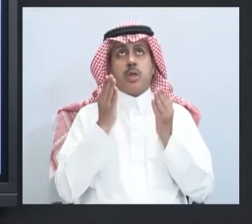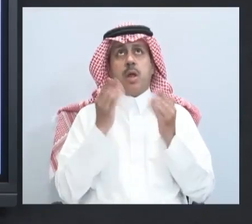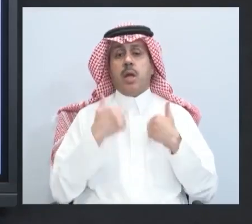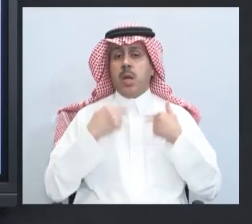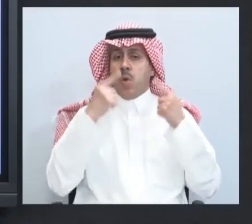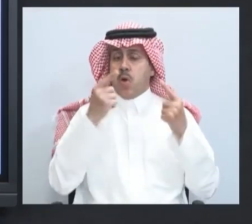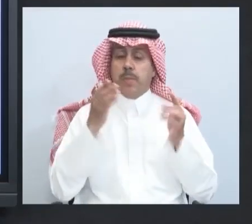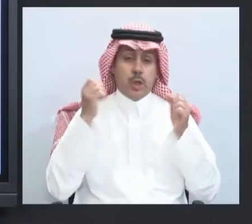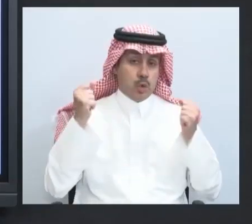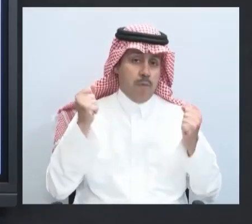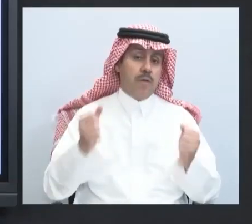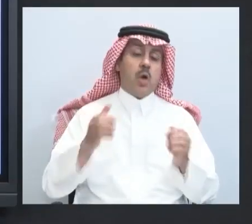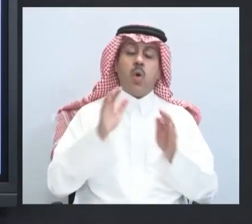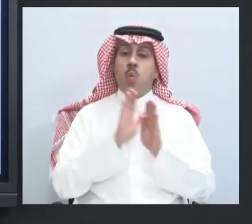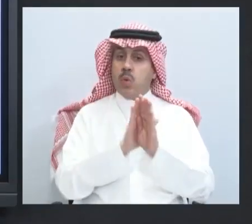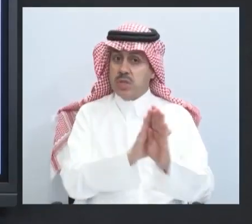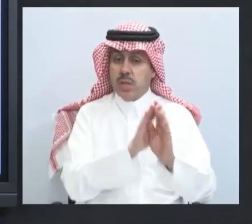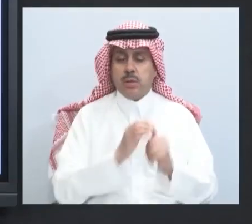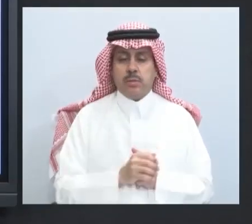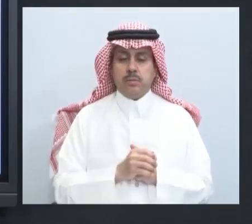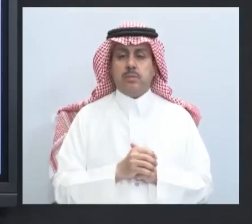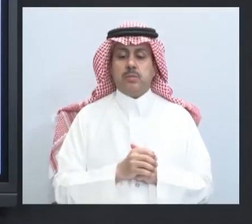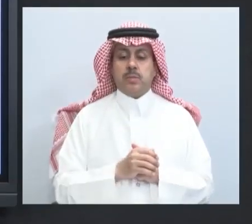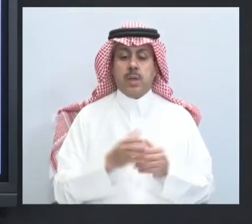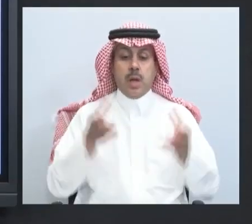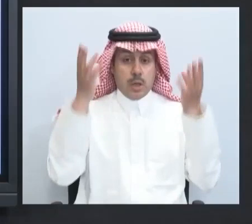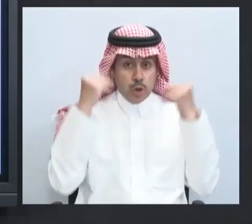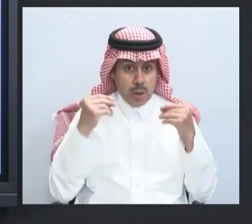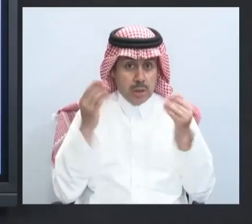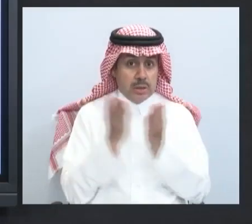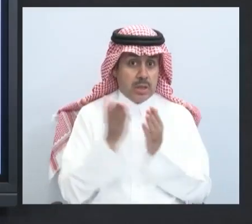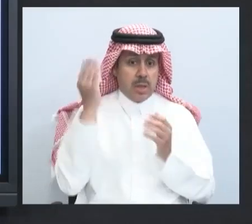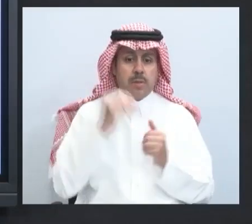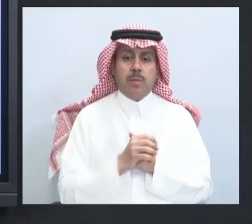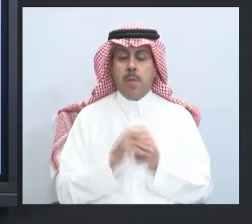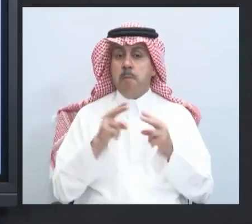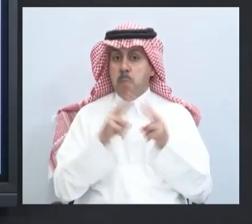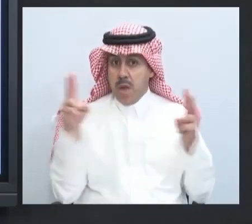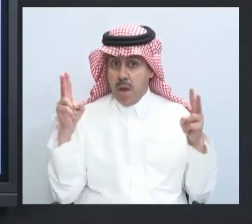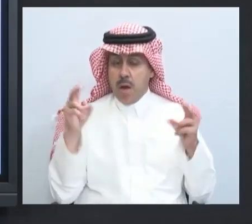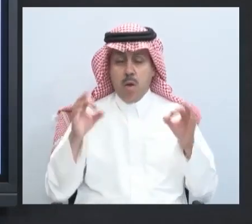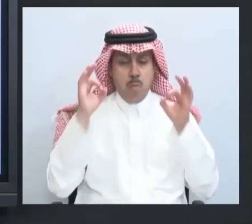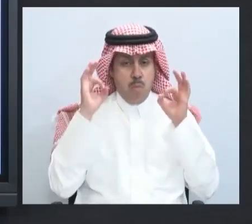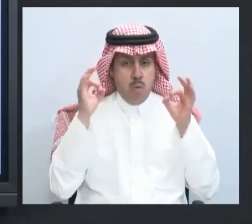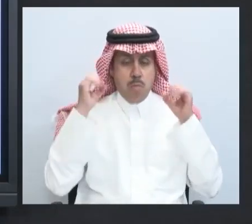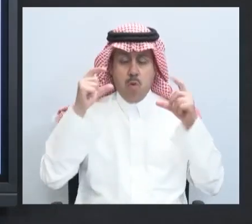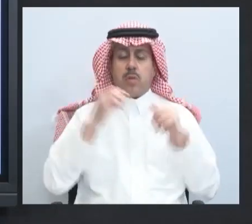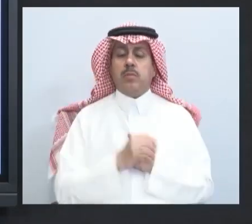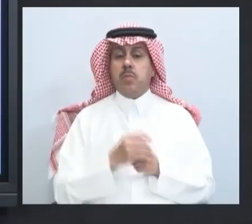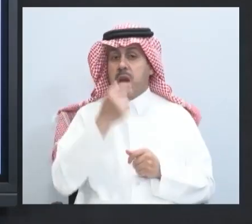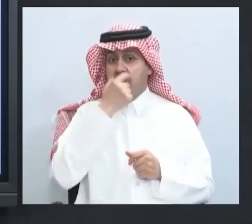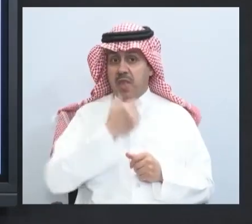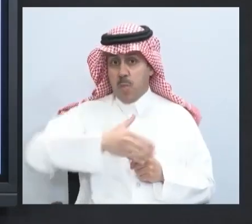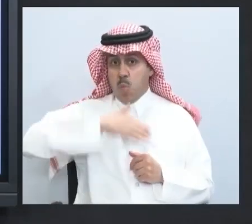تعالى لي ولكم التوفيق والسداد اتينا في الدرس السابق على بيان امر مهم من حديث